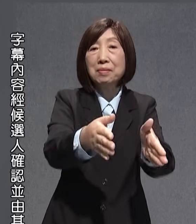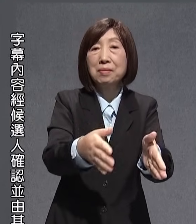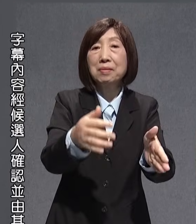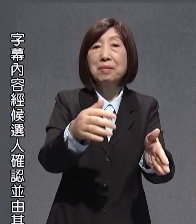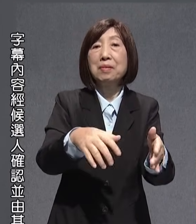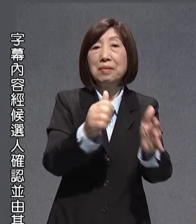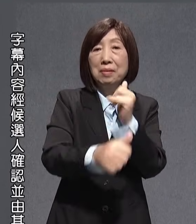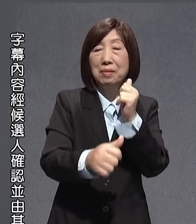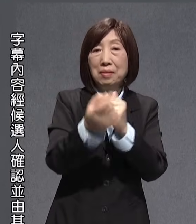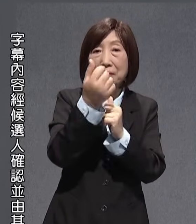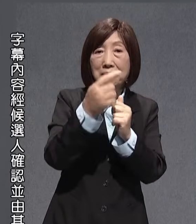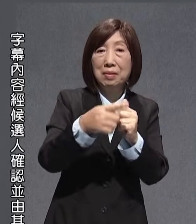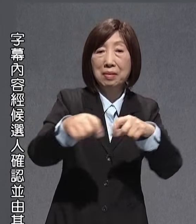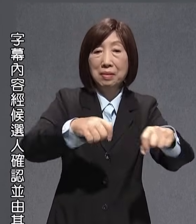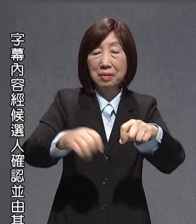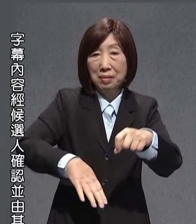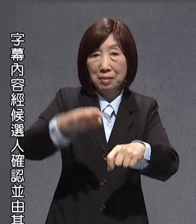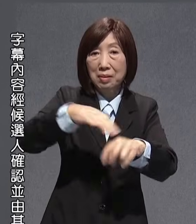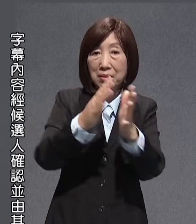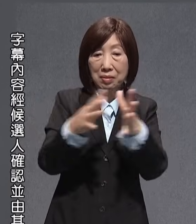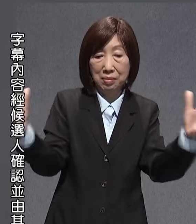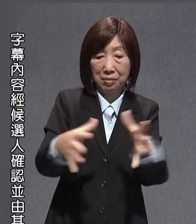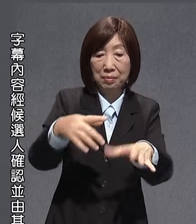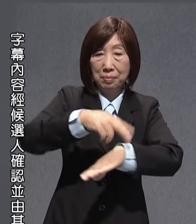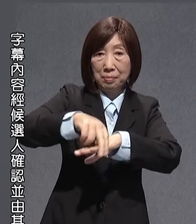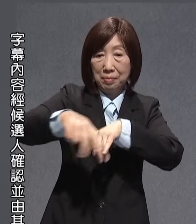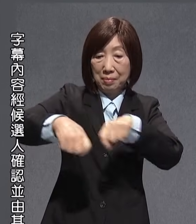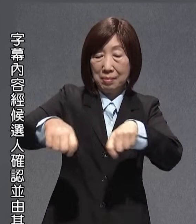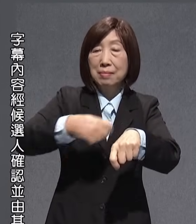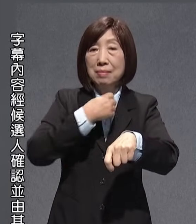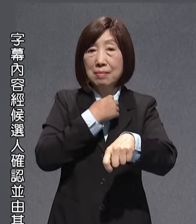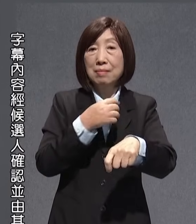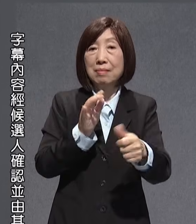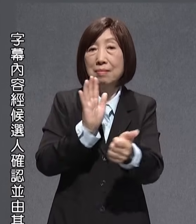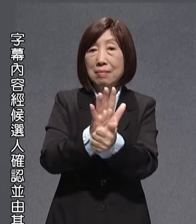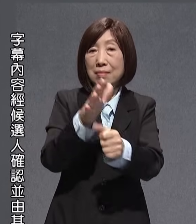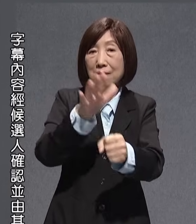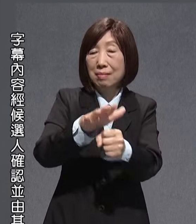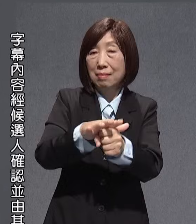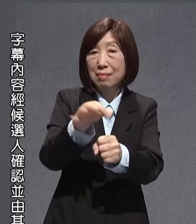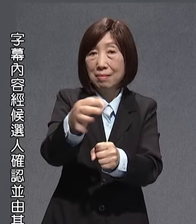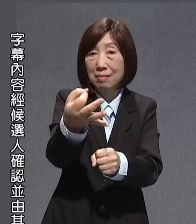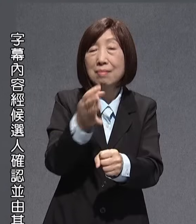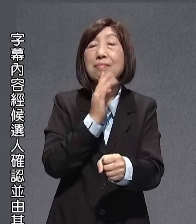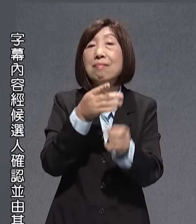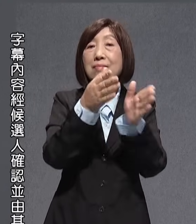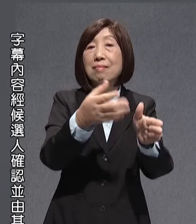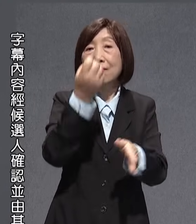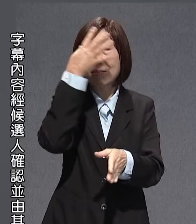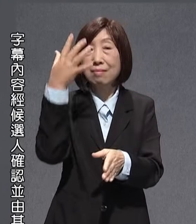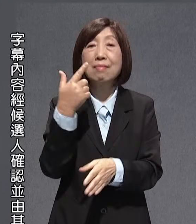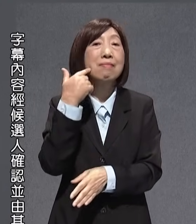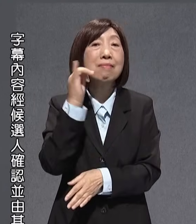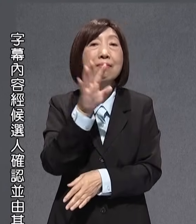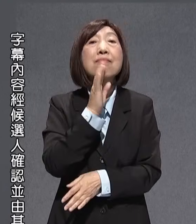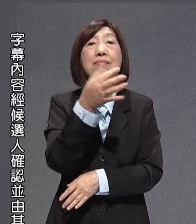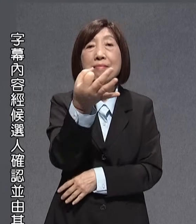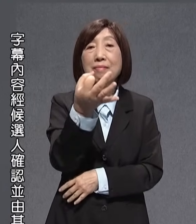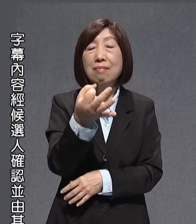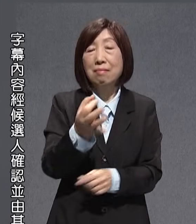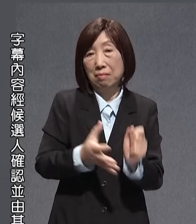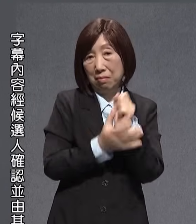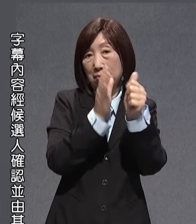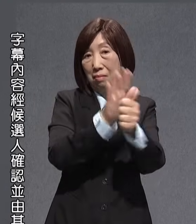要做一个统筹的处理。关于补助方面，我想对年轻的父母实际的财务支持